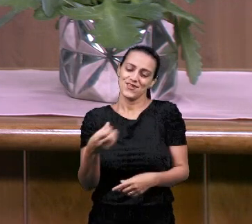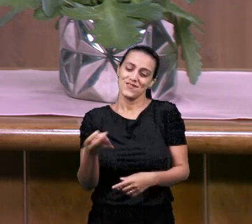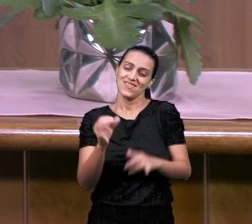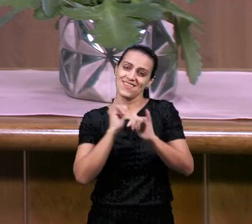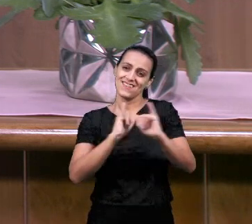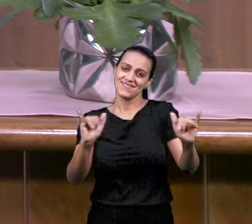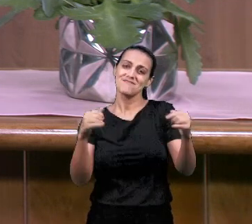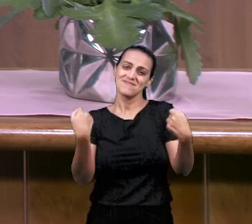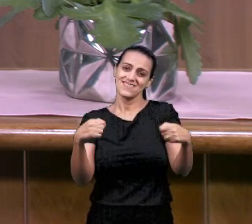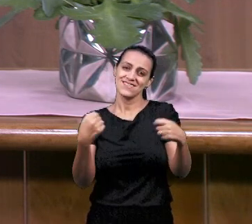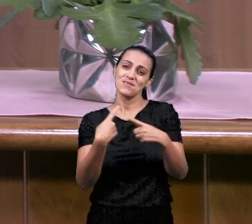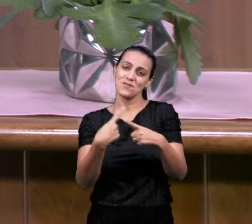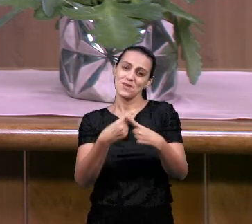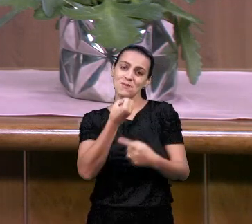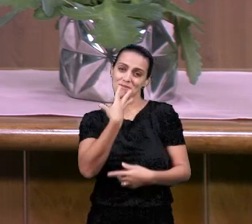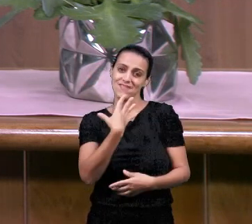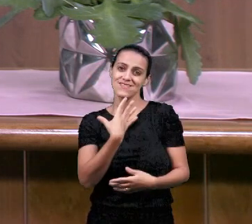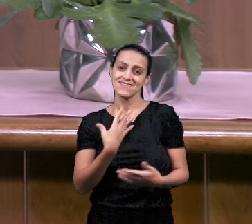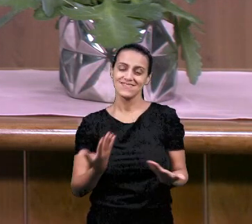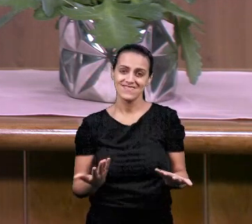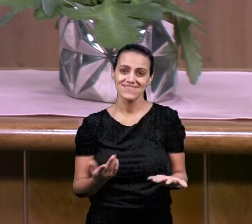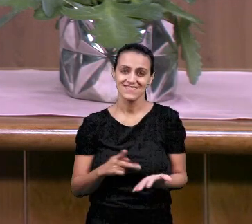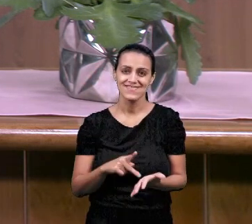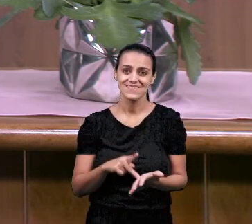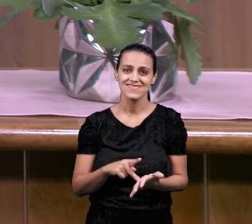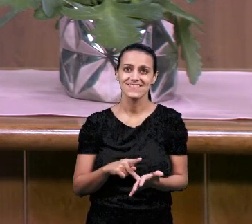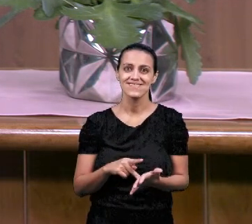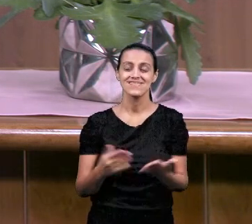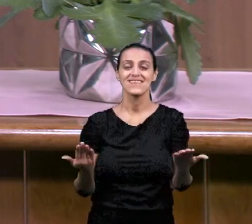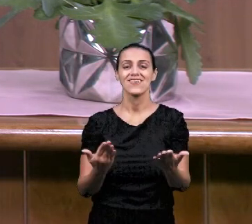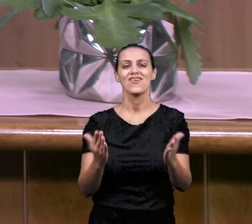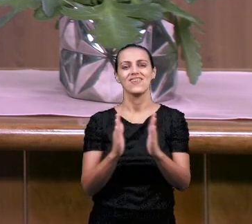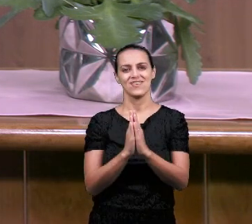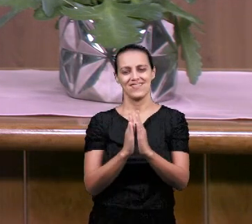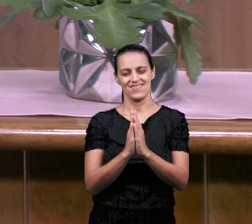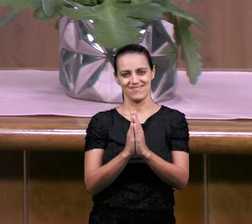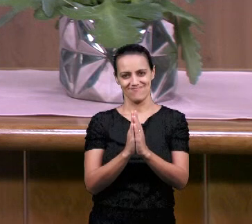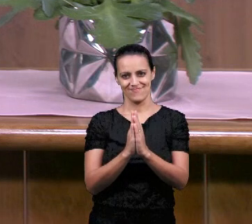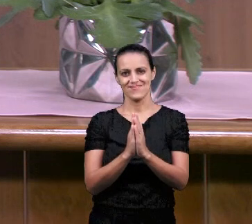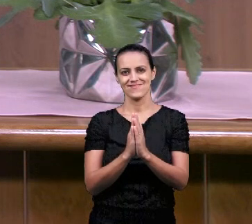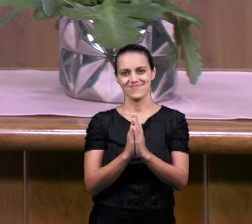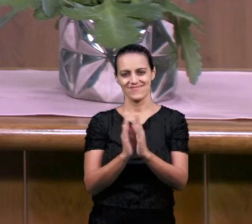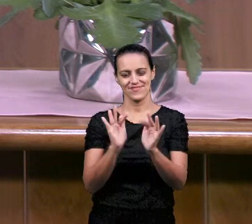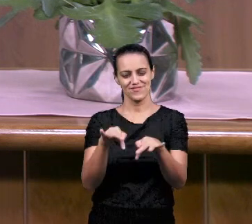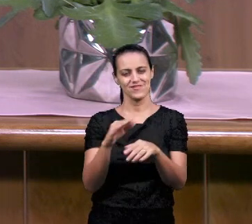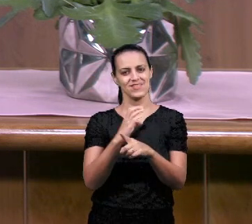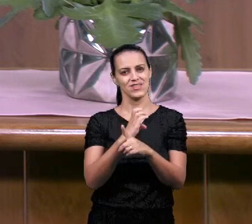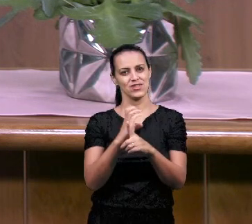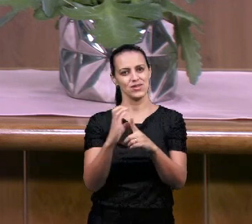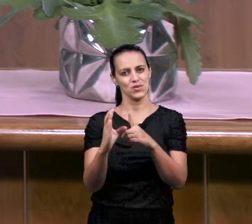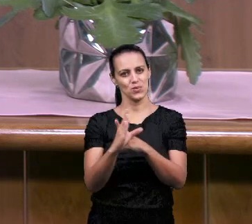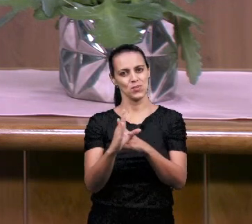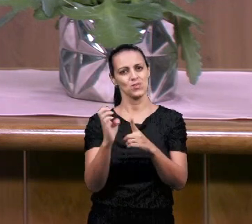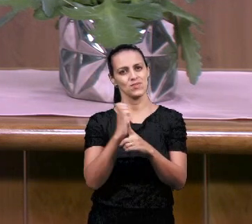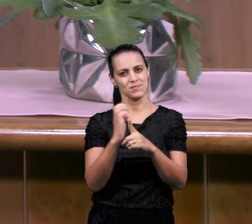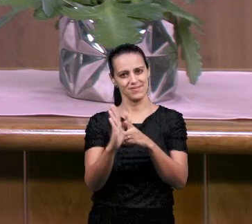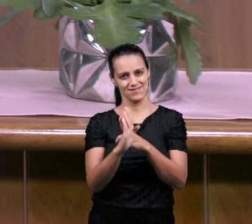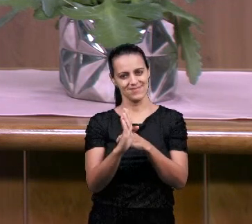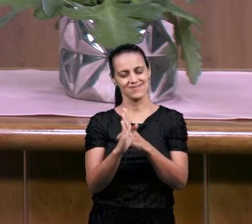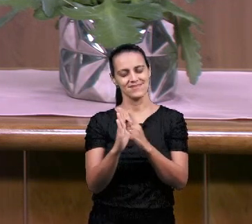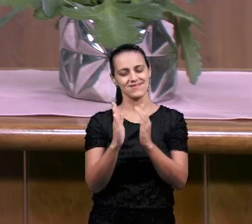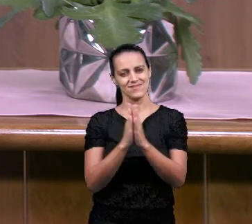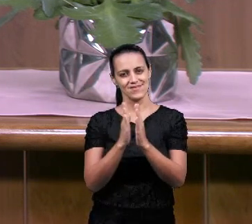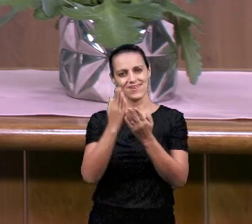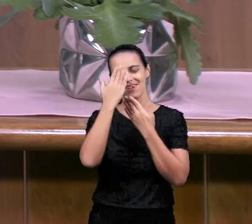aime beaucoup. Principalement parce qu'elles sont bonnes, n'est-ce pas? On va prier maintenant, finir le culte ce matin, en glorifiant le Seigneur par